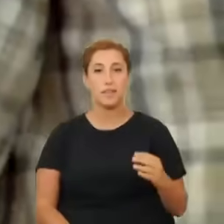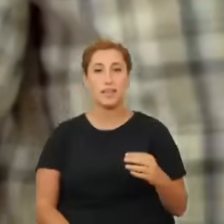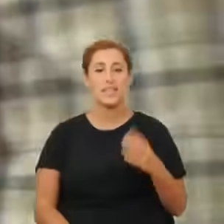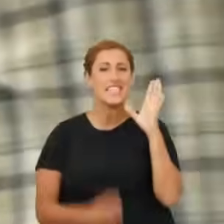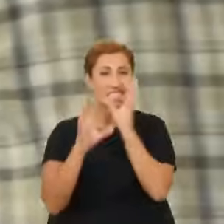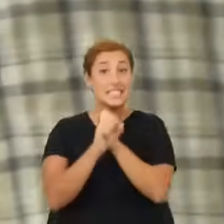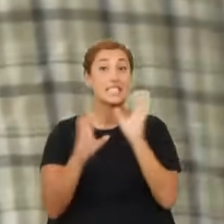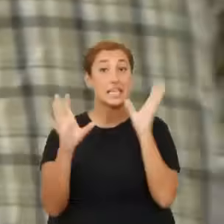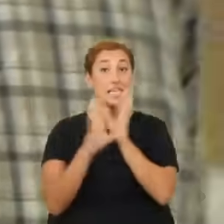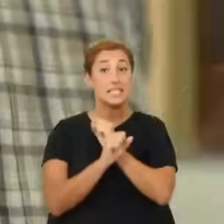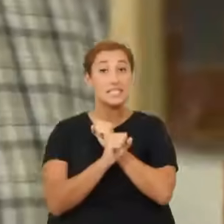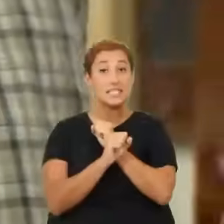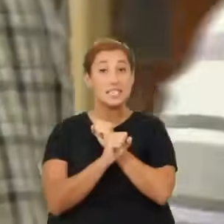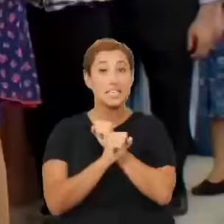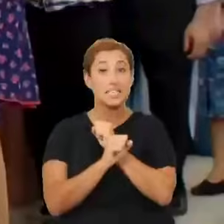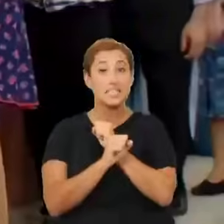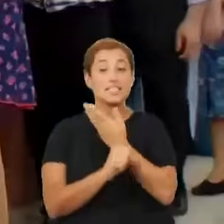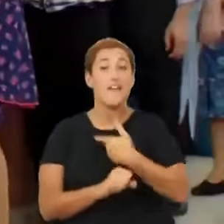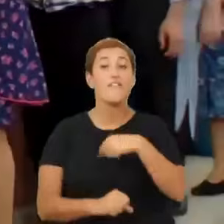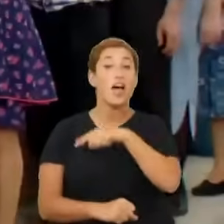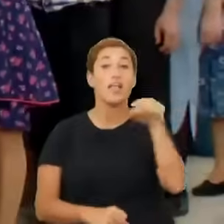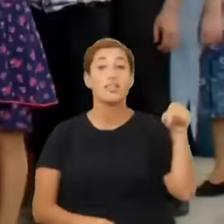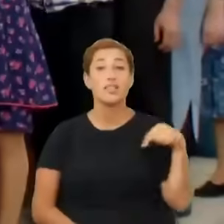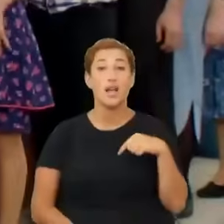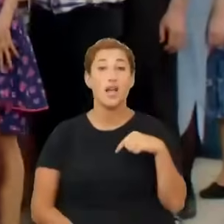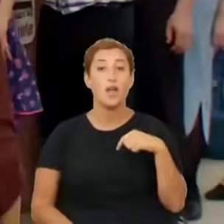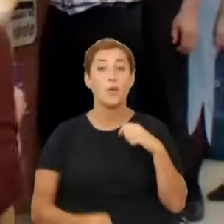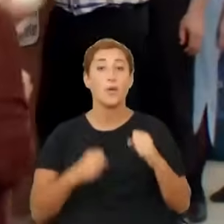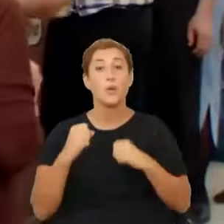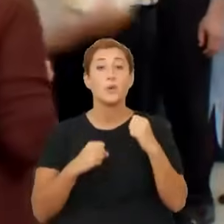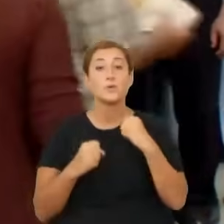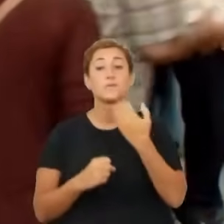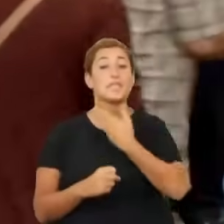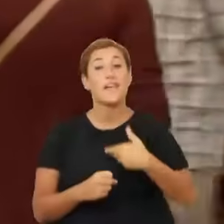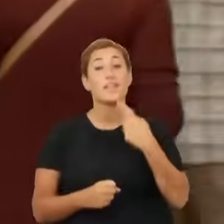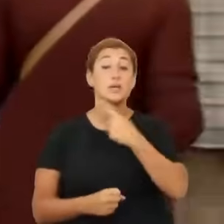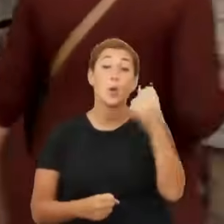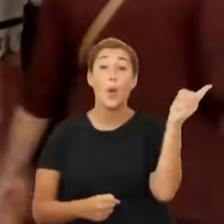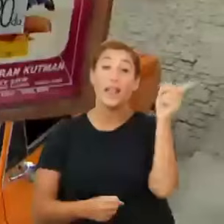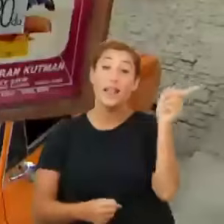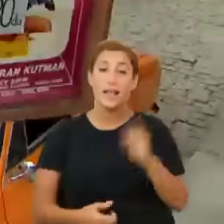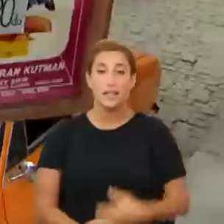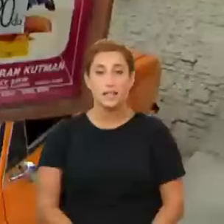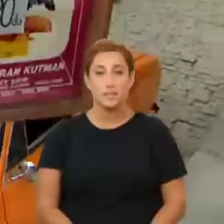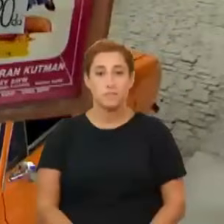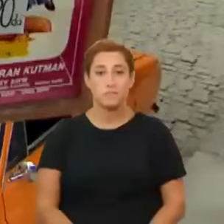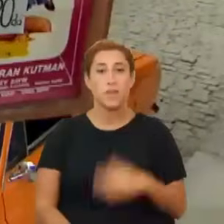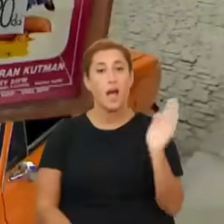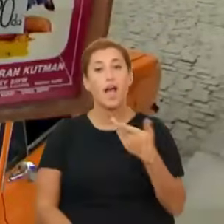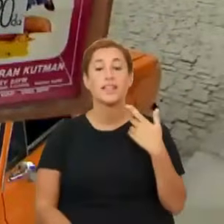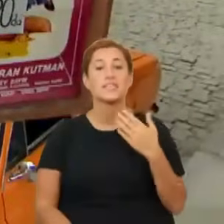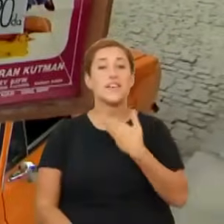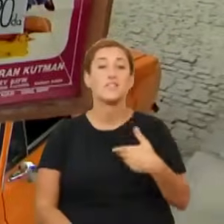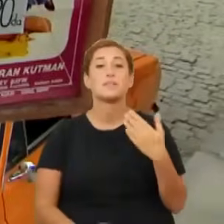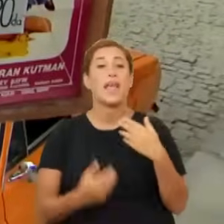Pastanede pide tezgahı kurulmuş. Üstü tezgahın başında pideleri satıyor. Kuyruk uzun. Köşedeki billboardda Çalsın Sazlar